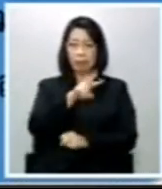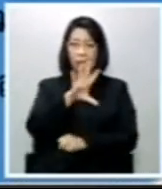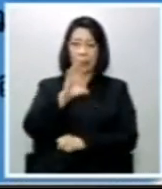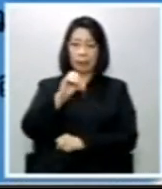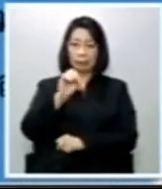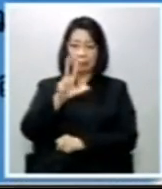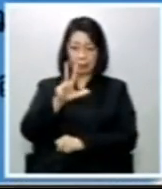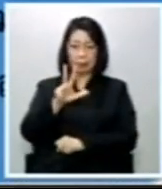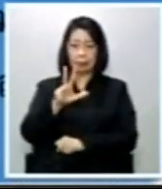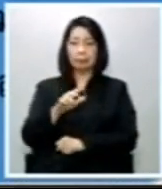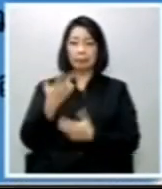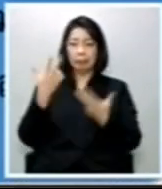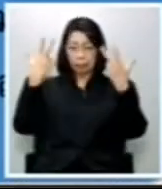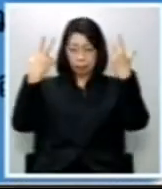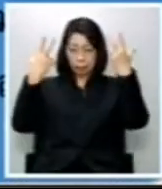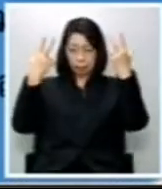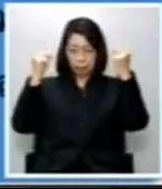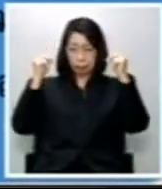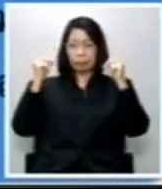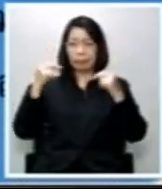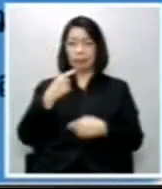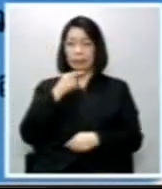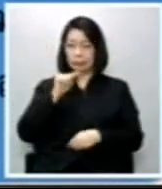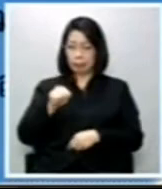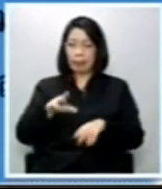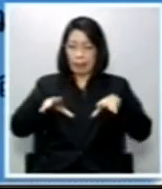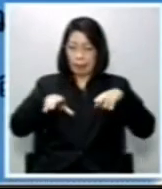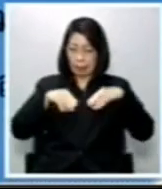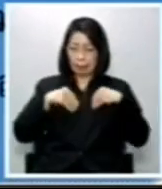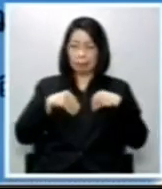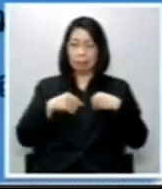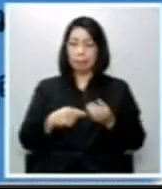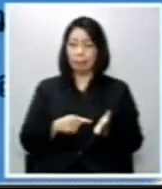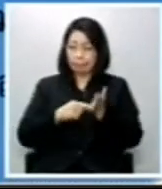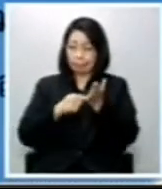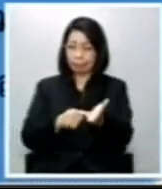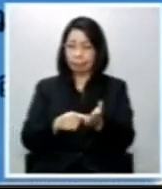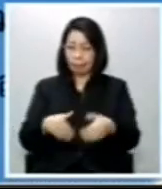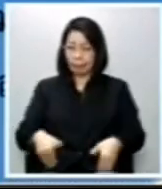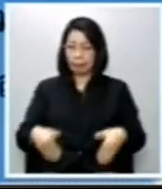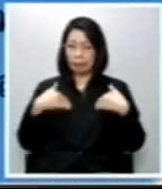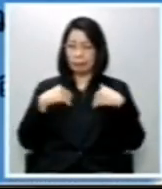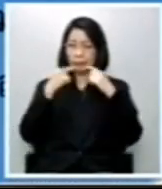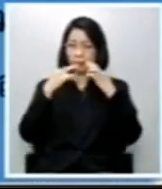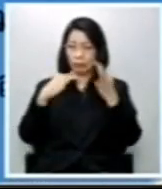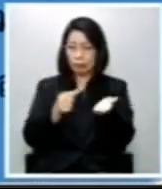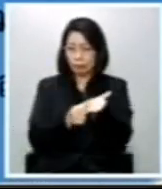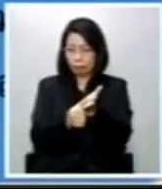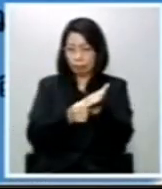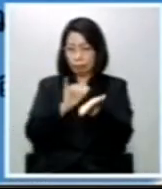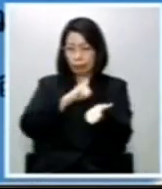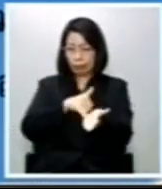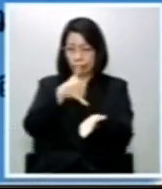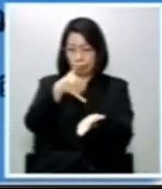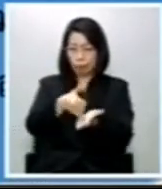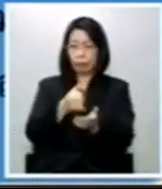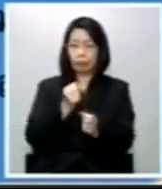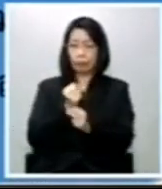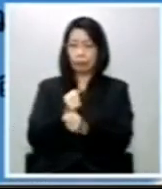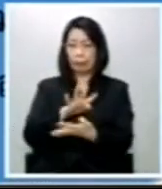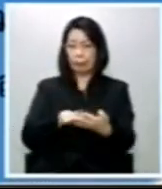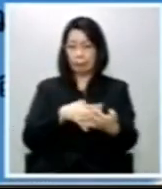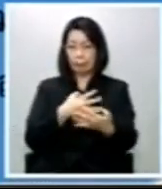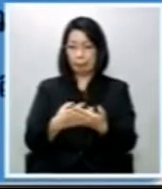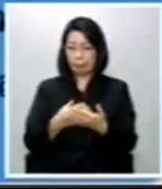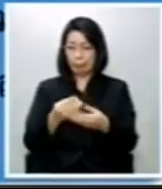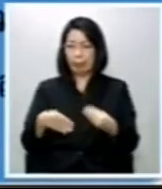รัฐมนตรีมีมติเห็นชอบหลักการฟื้นฟูชีวิตชาวเลตามแนวทางการจัดทำพื้นที่วัฒนธ